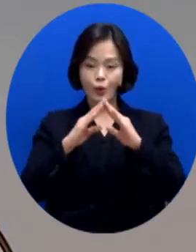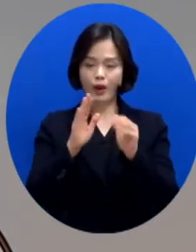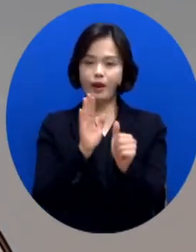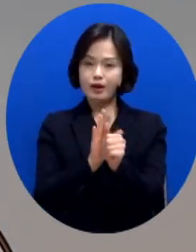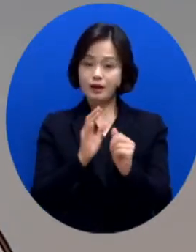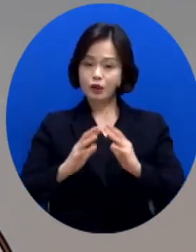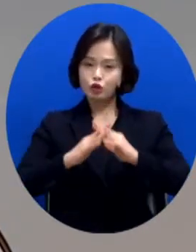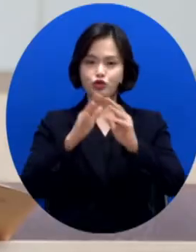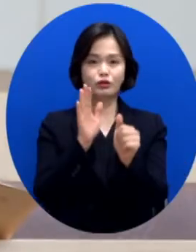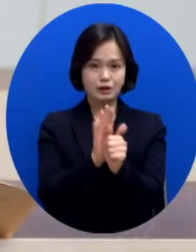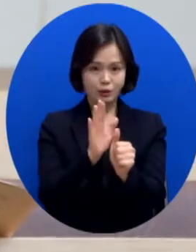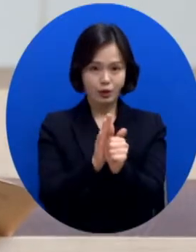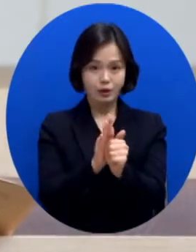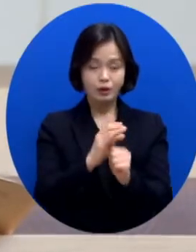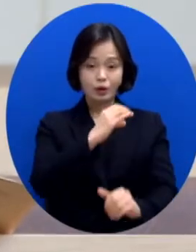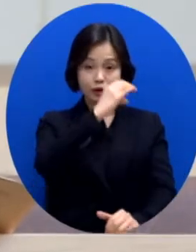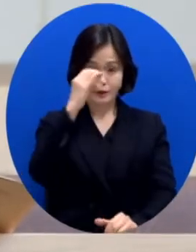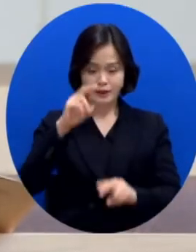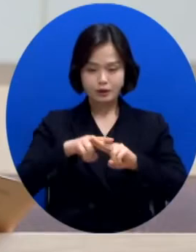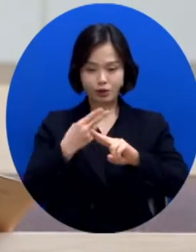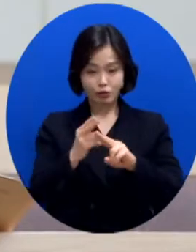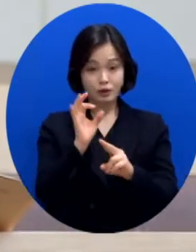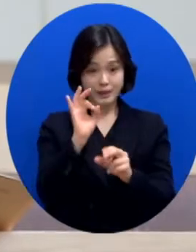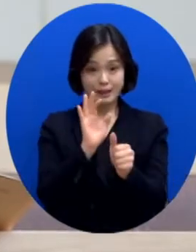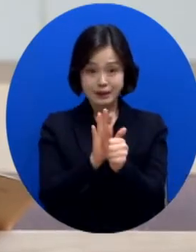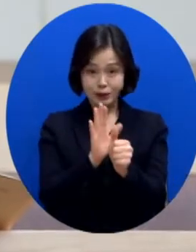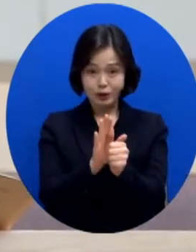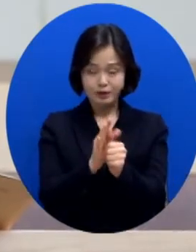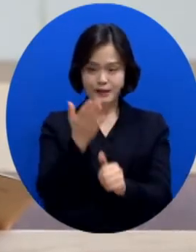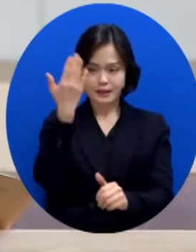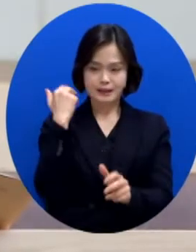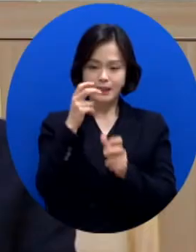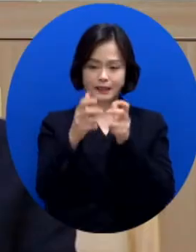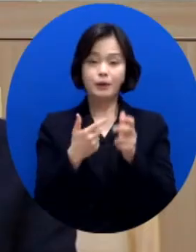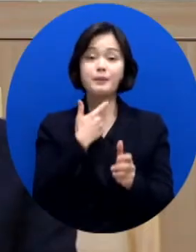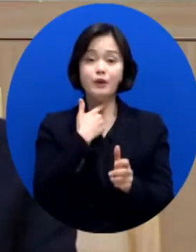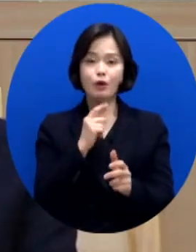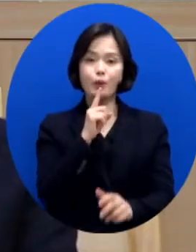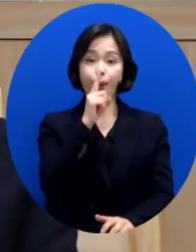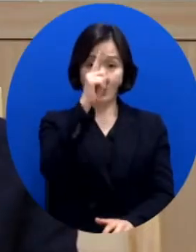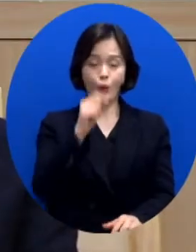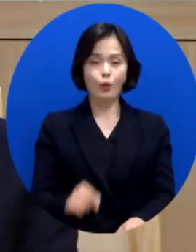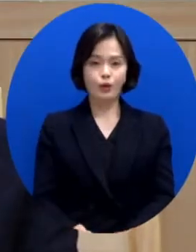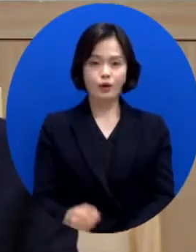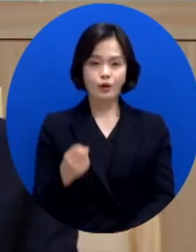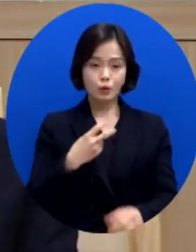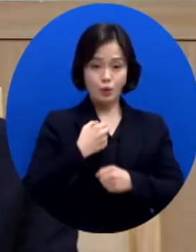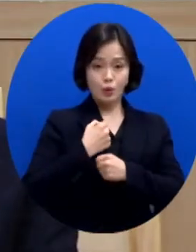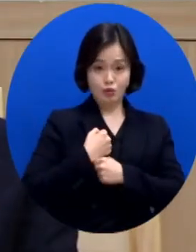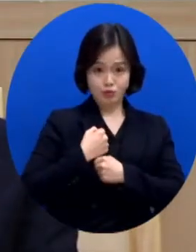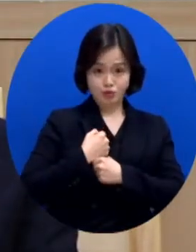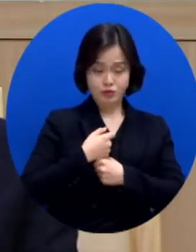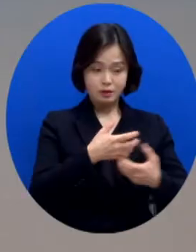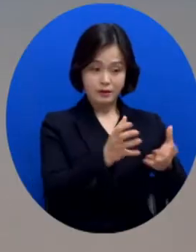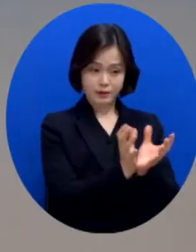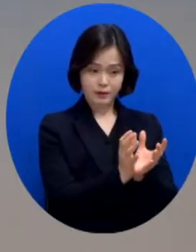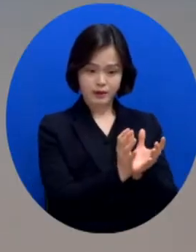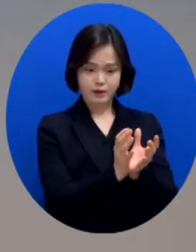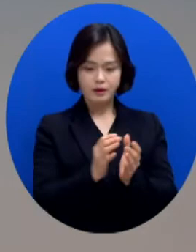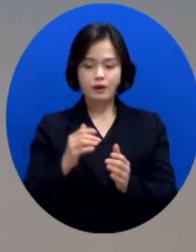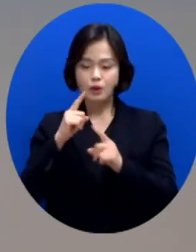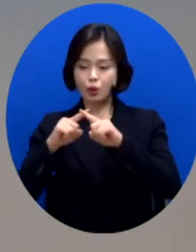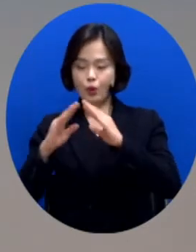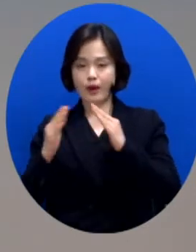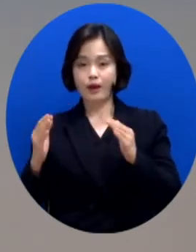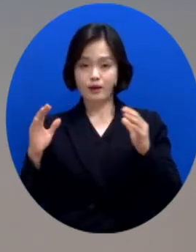지원 등 지난 회기 사역보고 와 함께 대대와 교회 연결 양 육지 도 촉은 입소 감사예배 지원 등 올해 주요